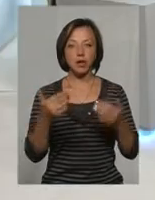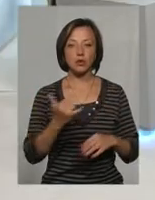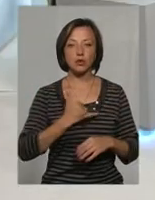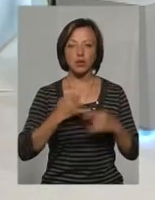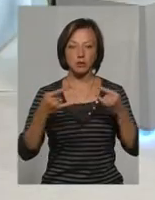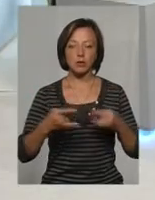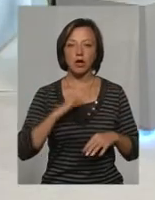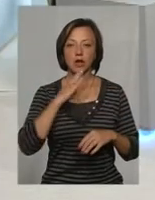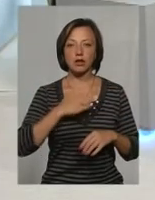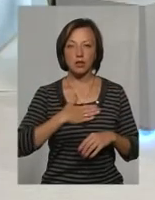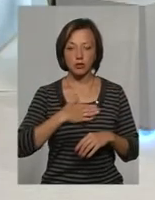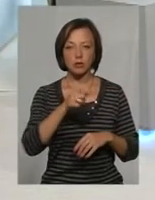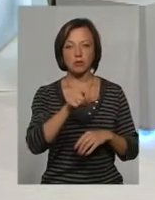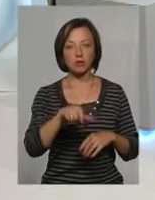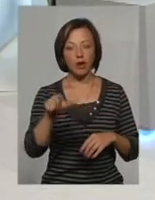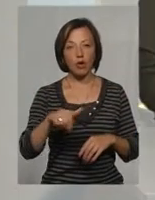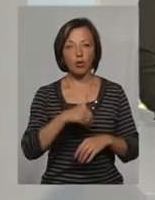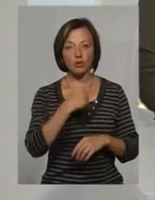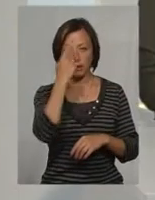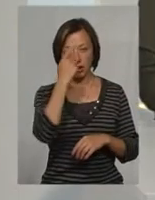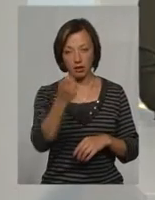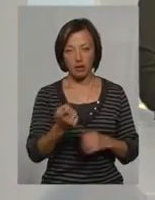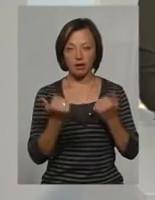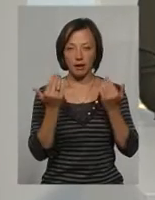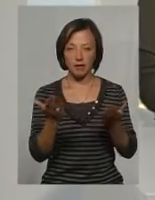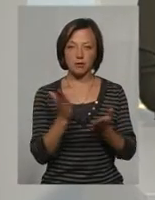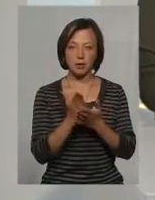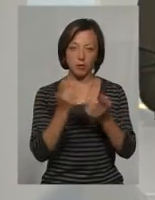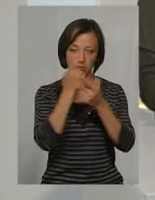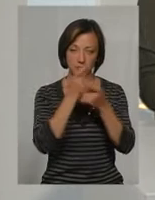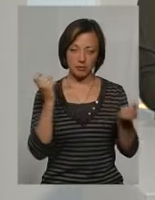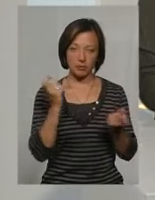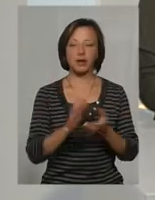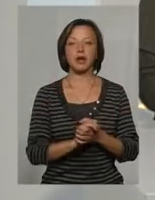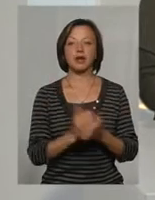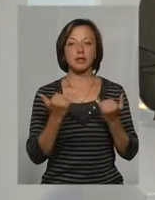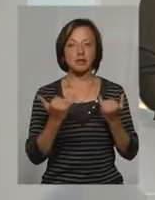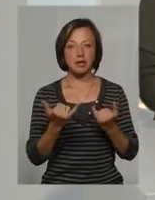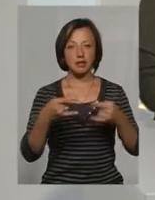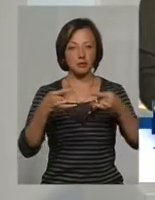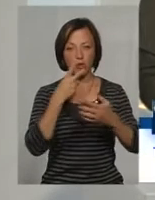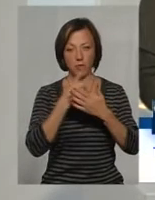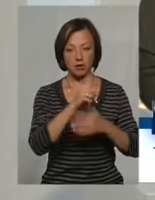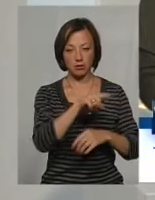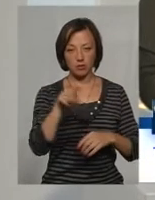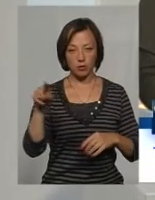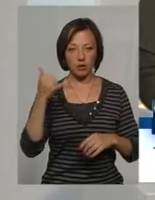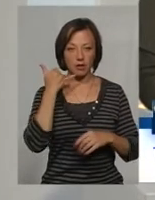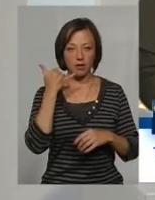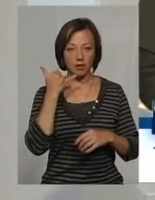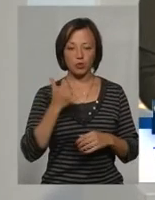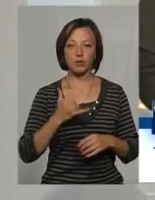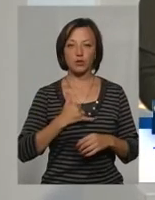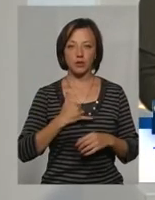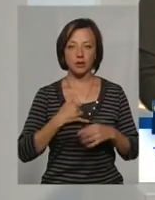студії. Нашим телеглядачам хочу нагадати, що для вас ми працюємо у прямому ефірі. Зараз на екрані ви побачите телефони у